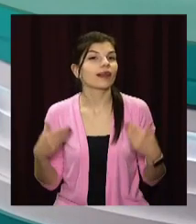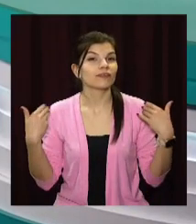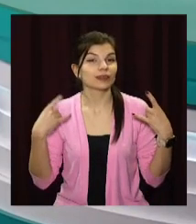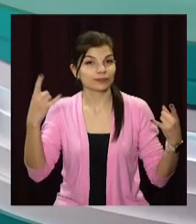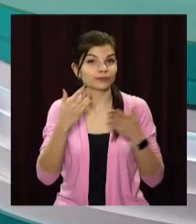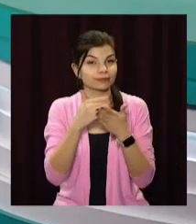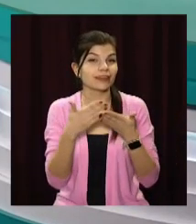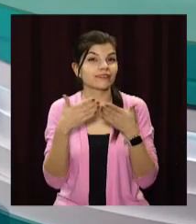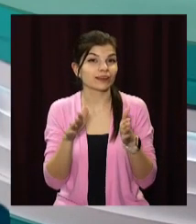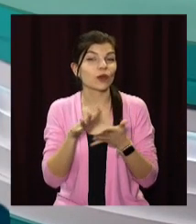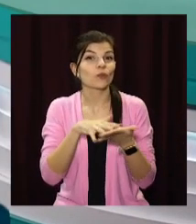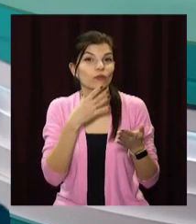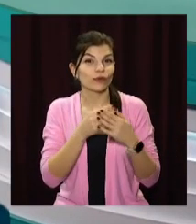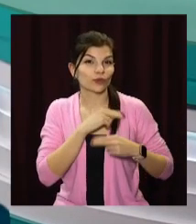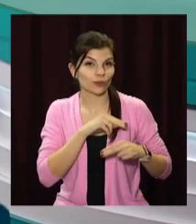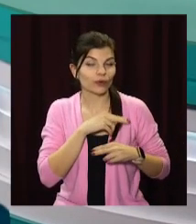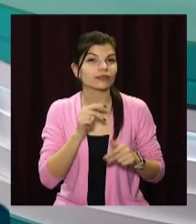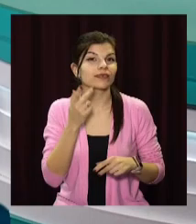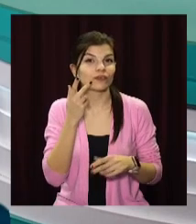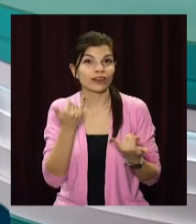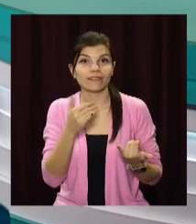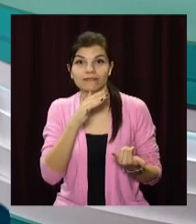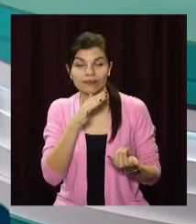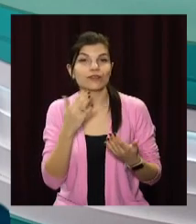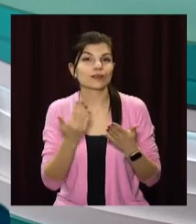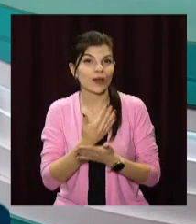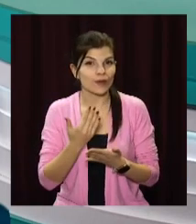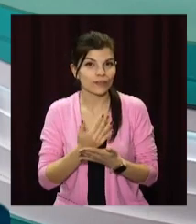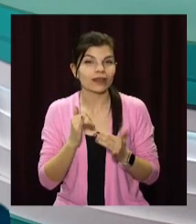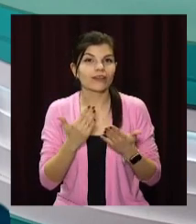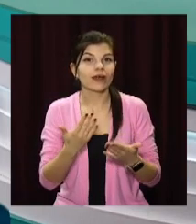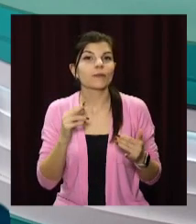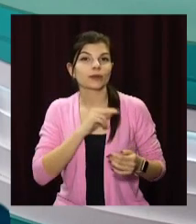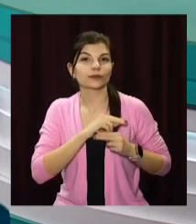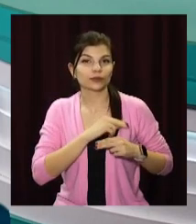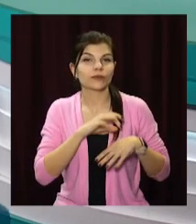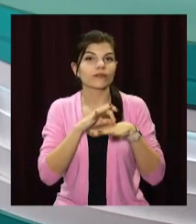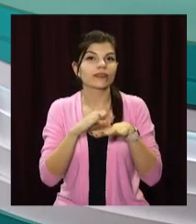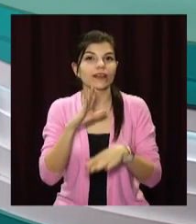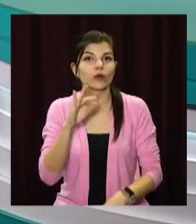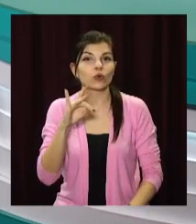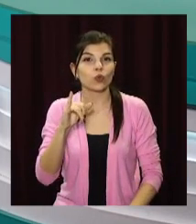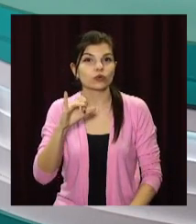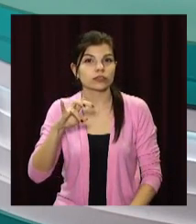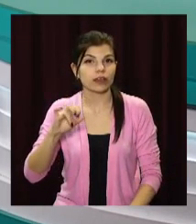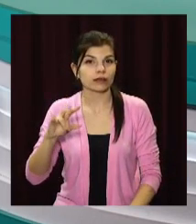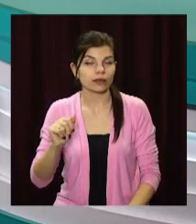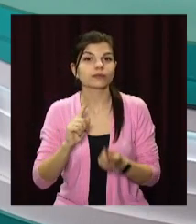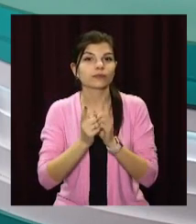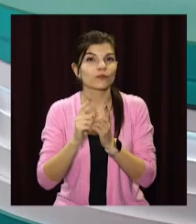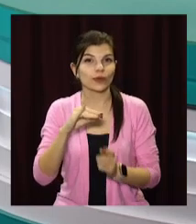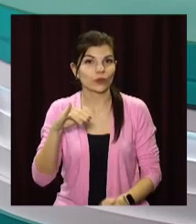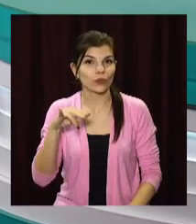Вітаю, відкритий продовжує свою роботу. І як завжди, о цій порі новини для вас працюють Руслана Козиряцька та сурдоперекладачка